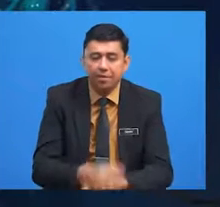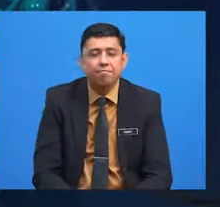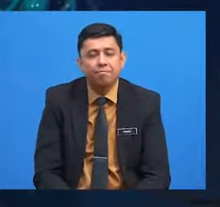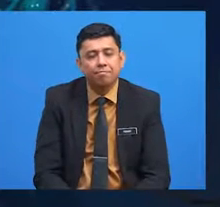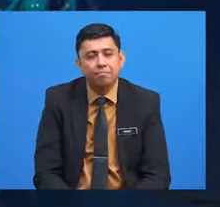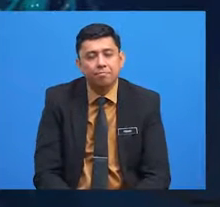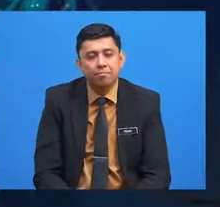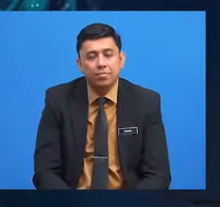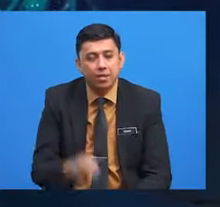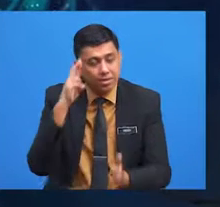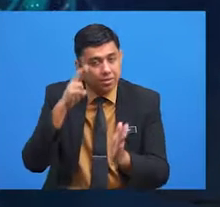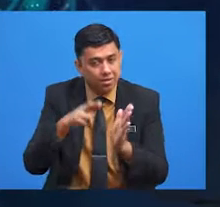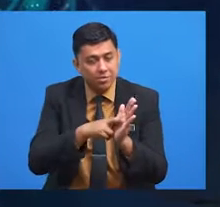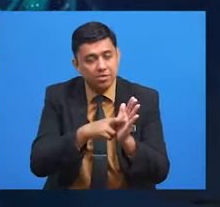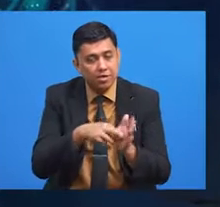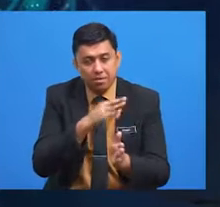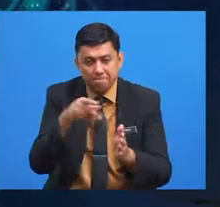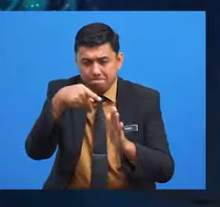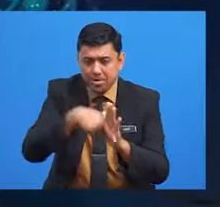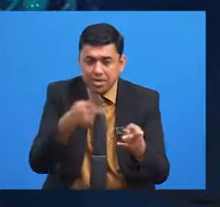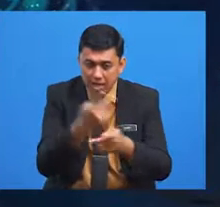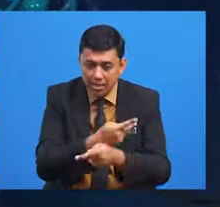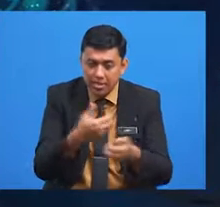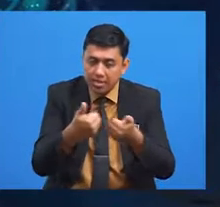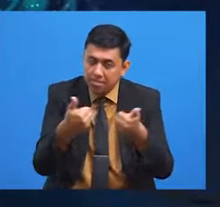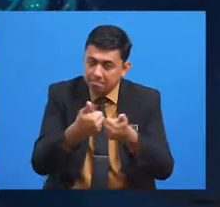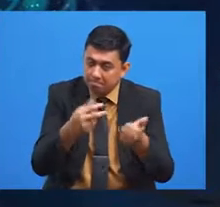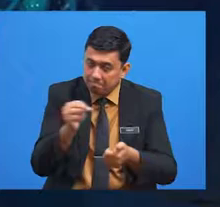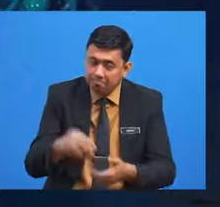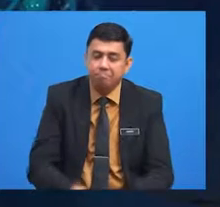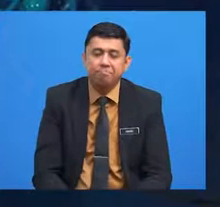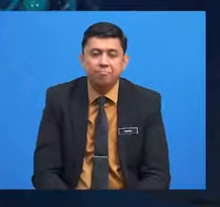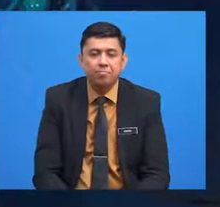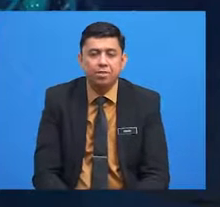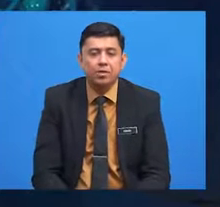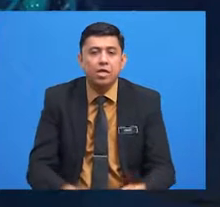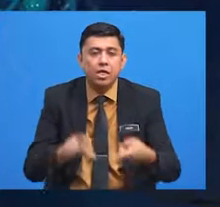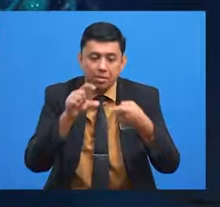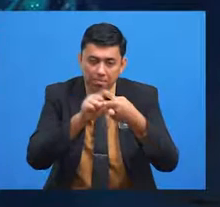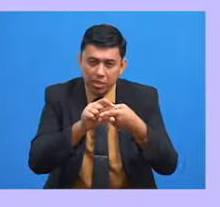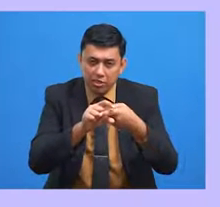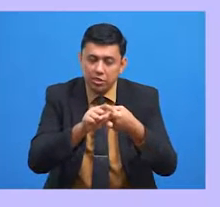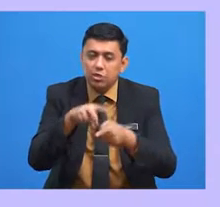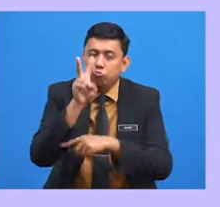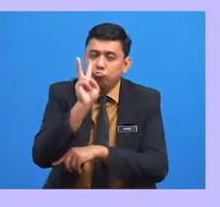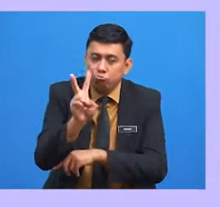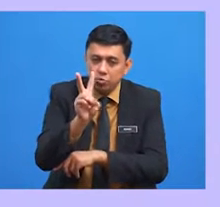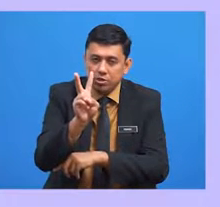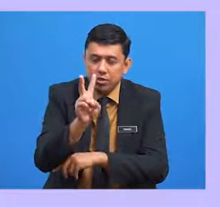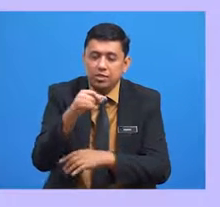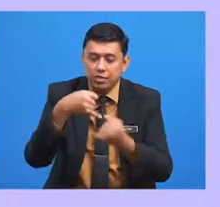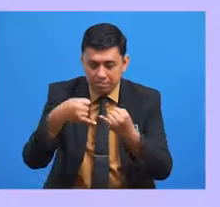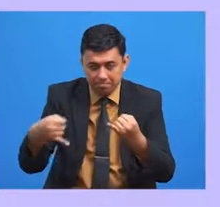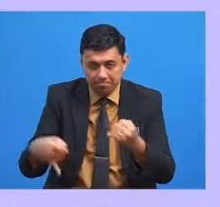Berdasarkan rajah dan pekali keanjalan. Keanjalan permintaan terbahagi kepada dua jenis. Yang